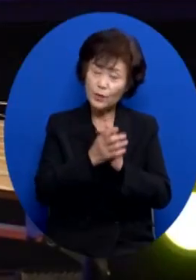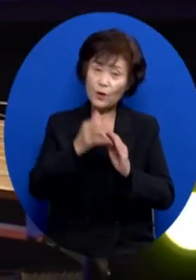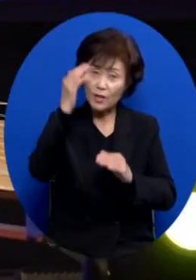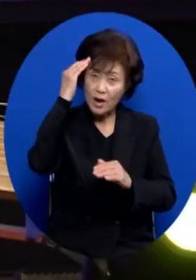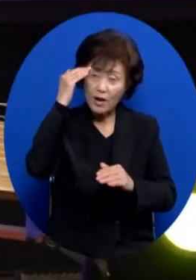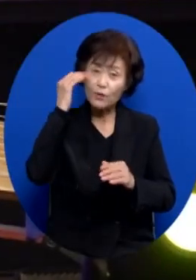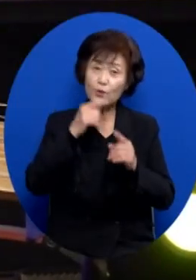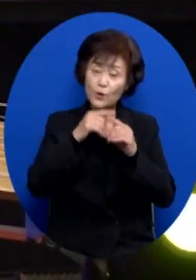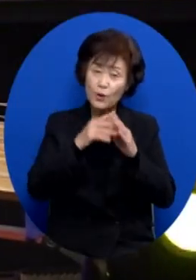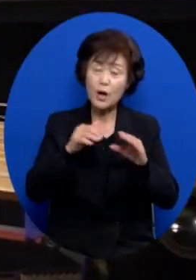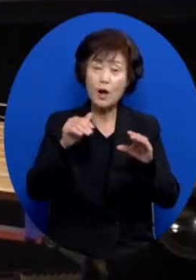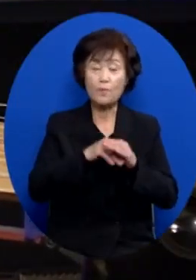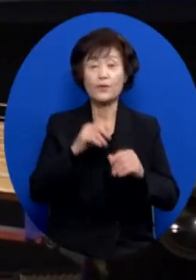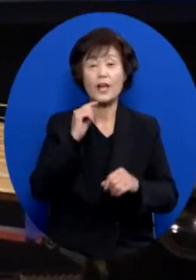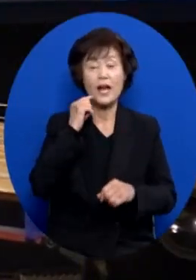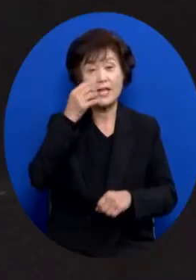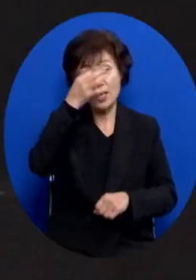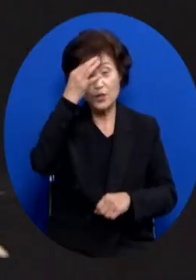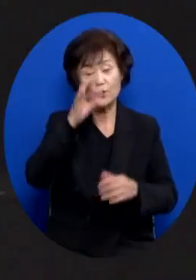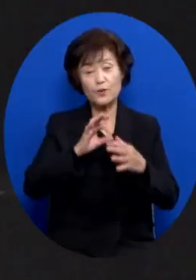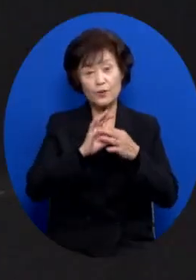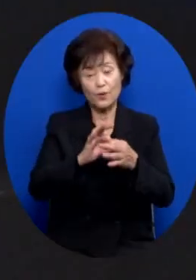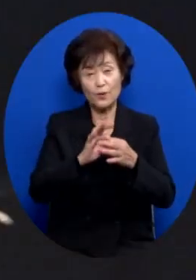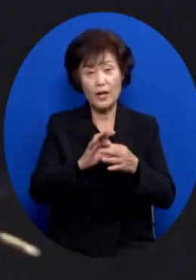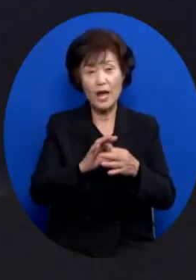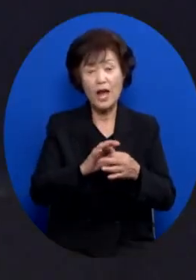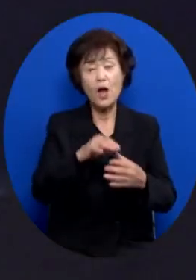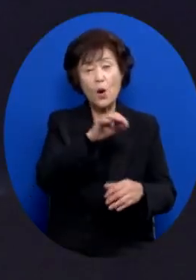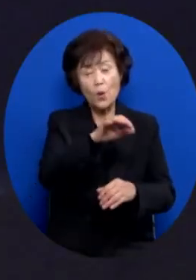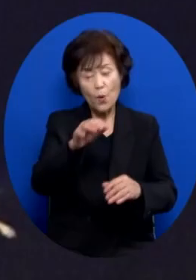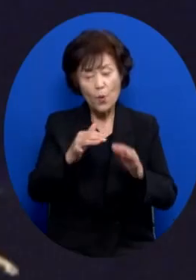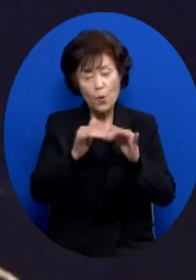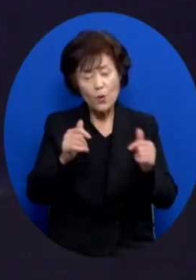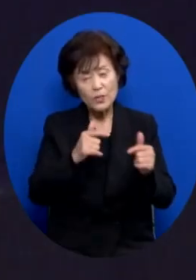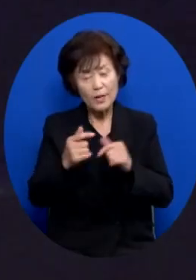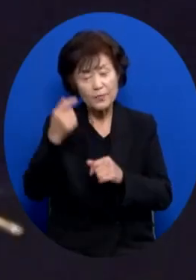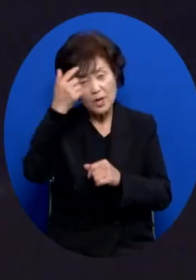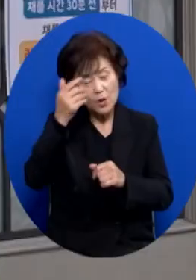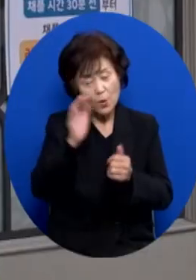한국교회가 문화예술을 통해 우리 사회 구성원들의 영혼을 돌보고